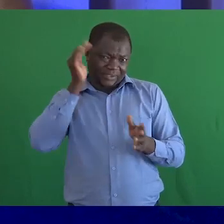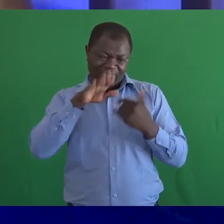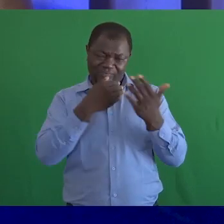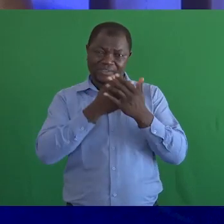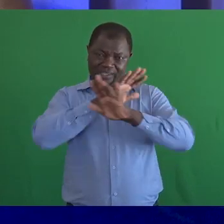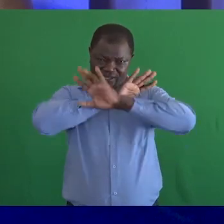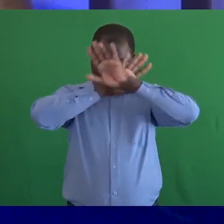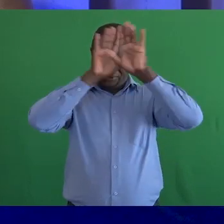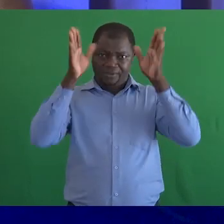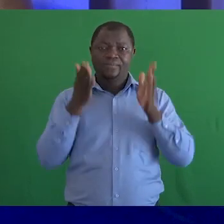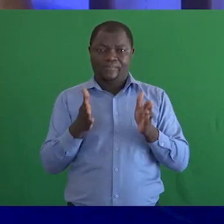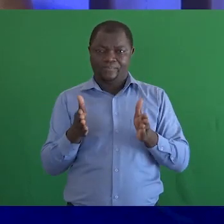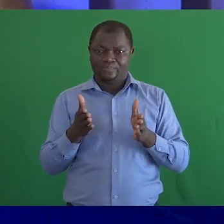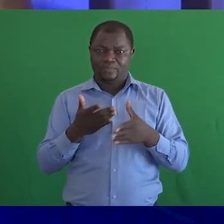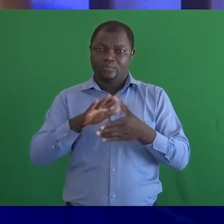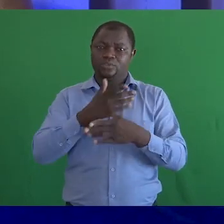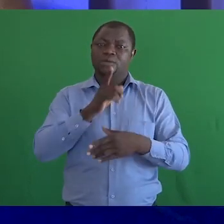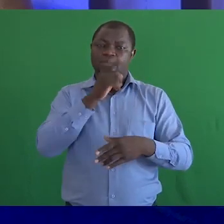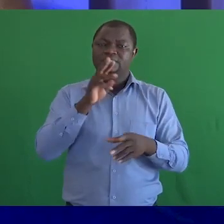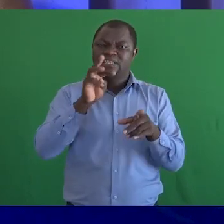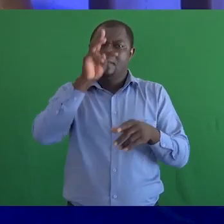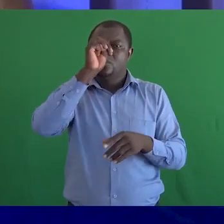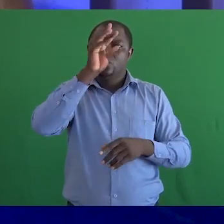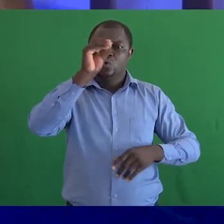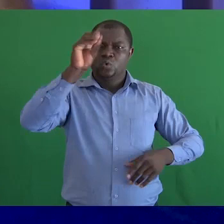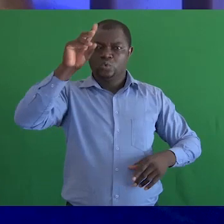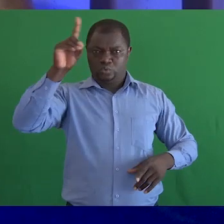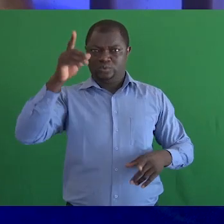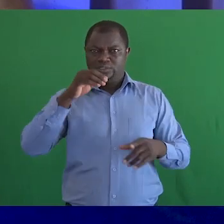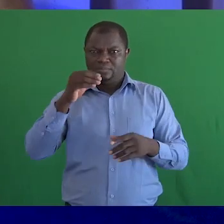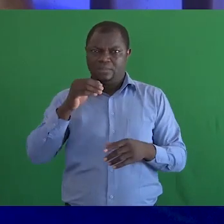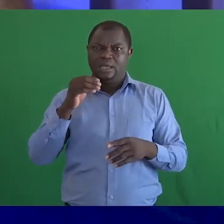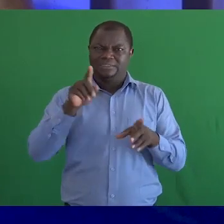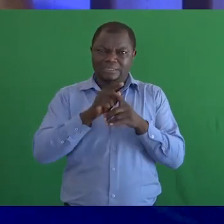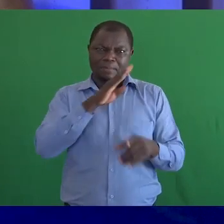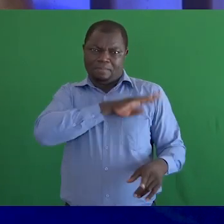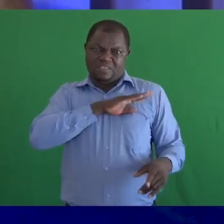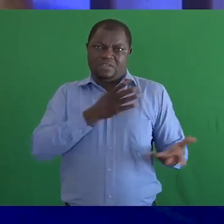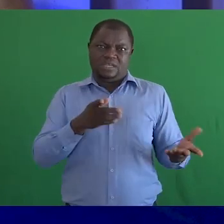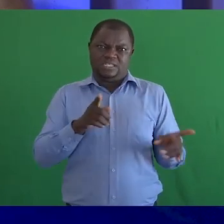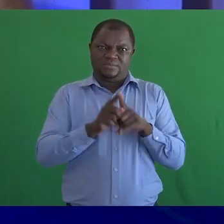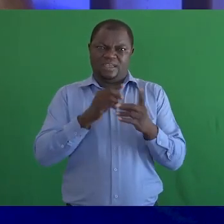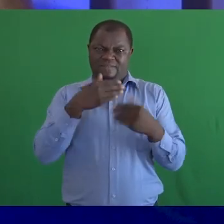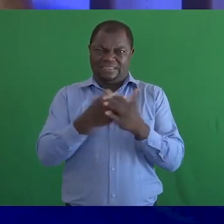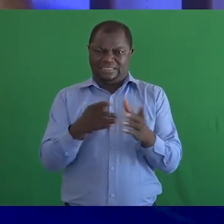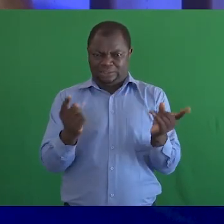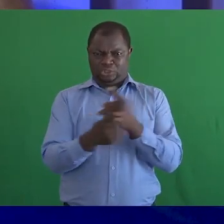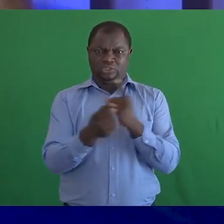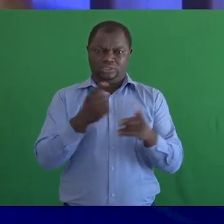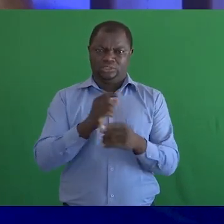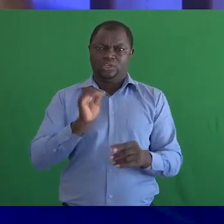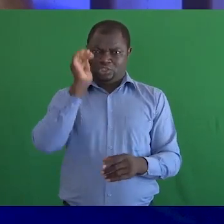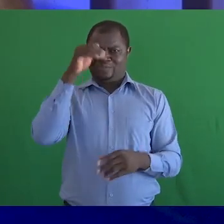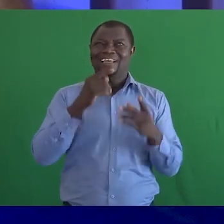nekuti vanoti vataura izwire kuti mamudu zvinyamusi handi munozviziva zvinyamusi zvekuti nhasi